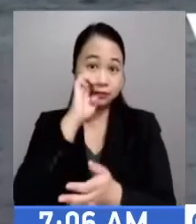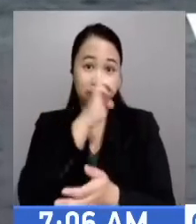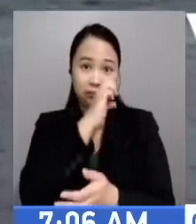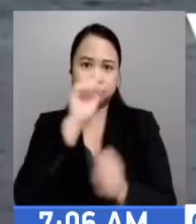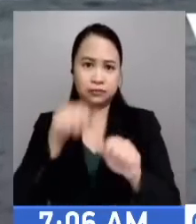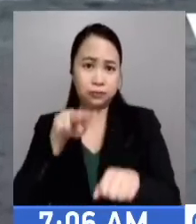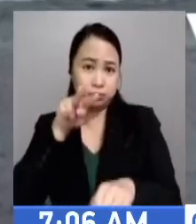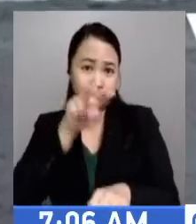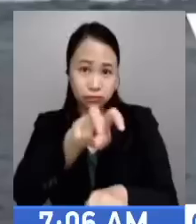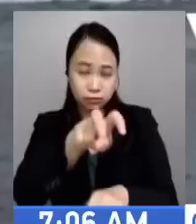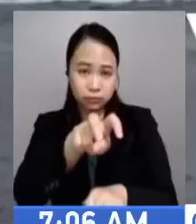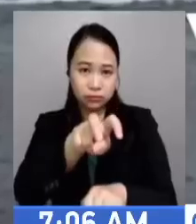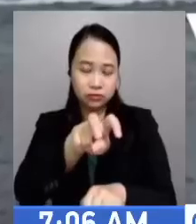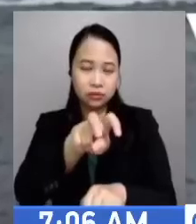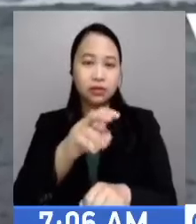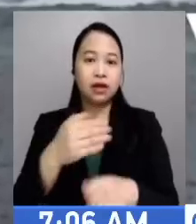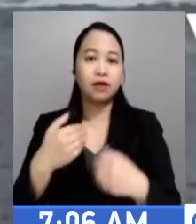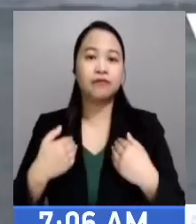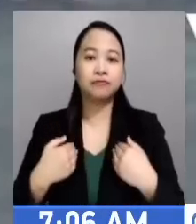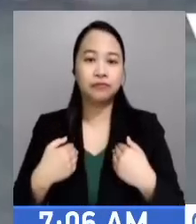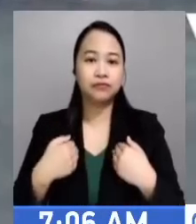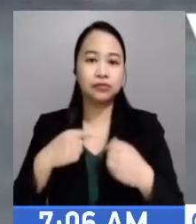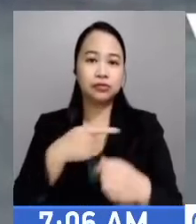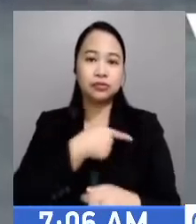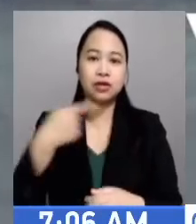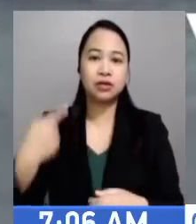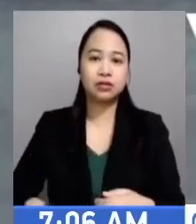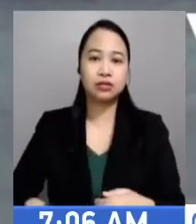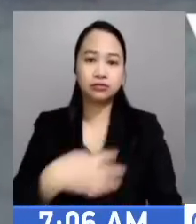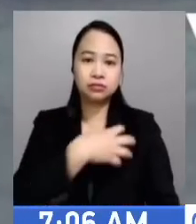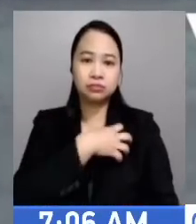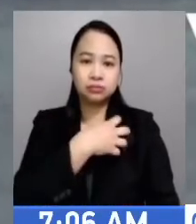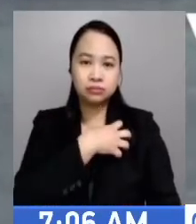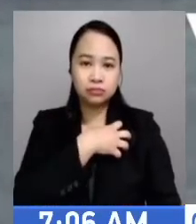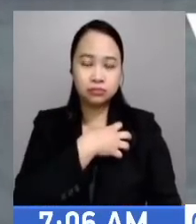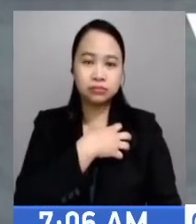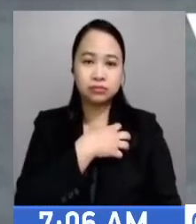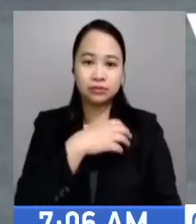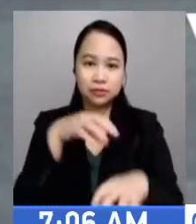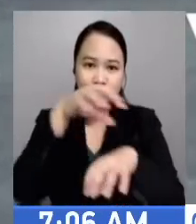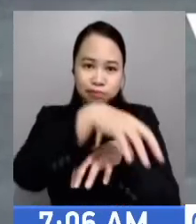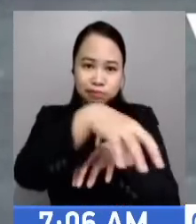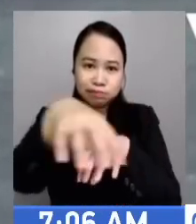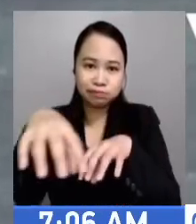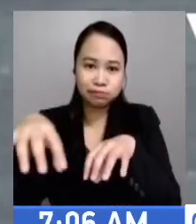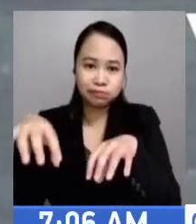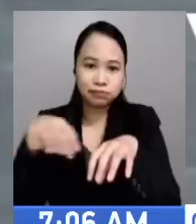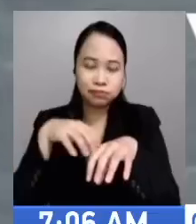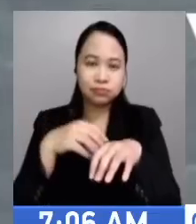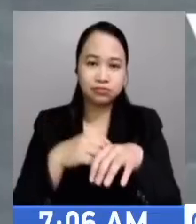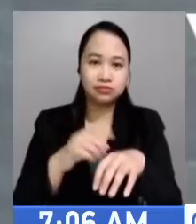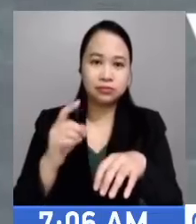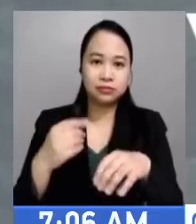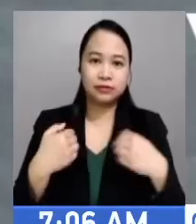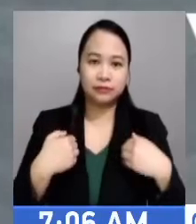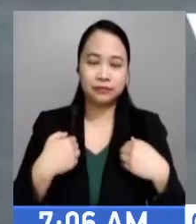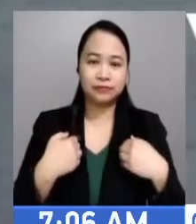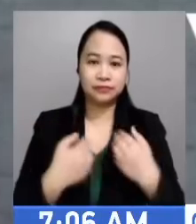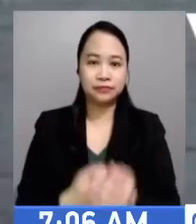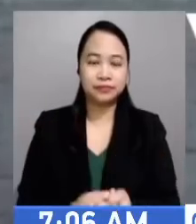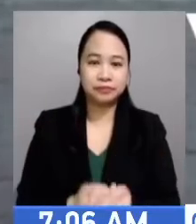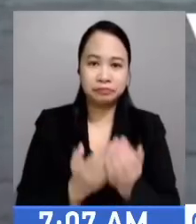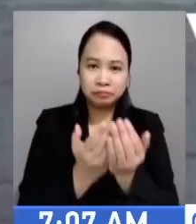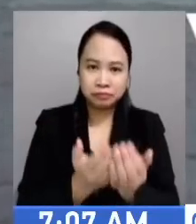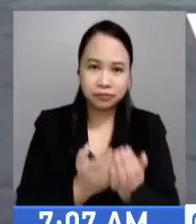yung China Coast Guard at the same time, yung nakapalibot po halos na Chinese militia. So medyo marami-rami po sila.